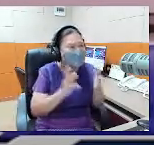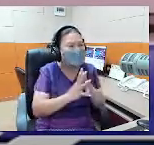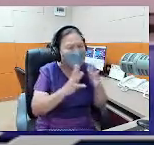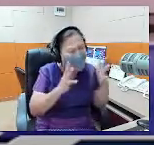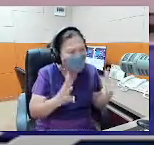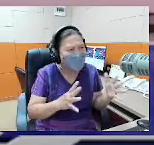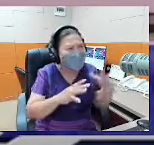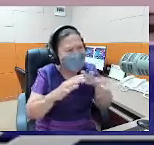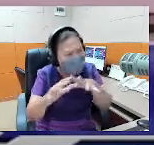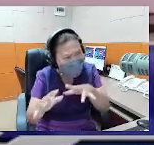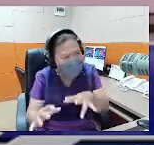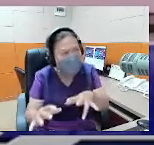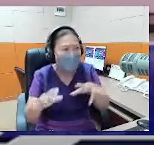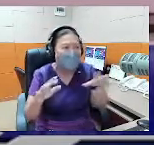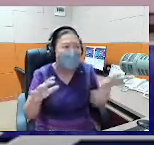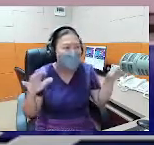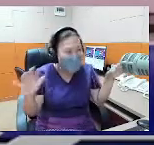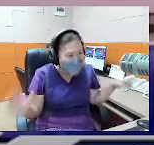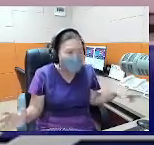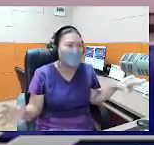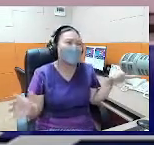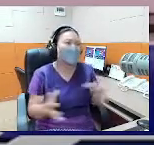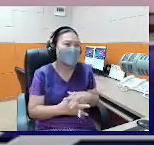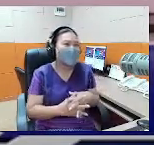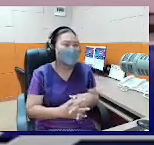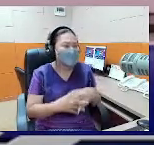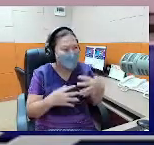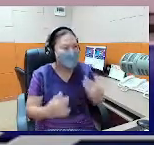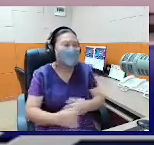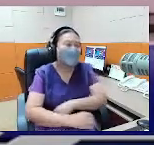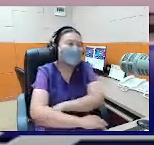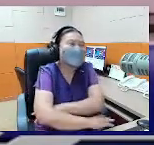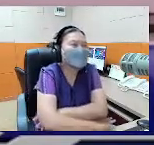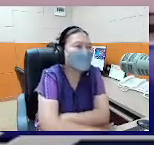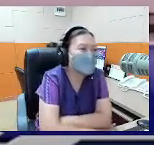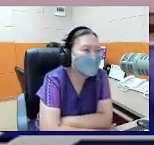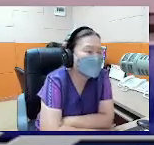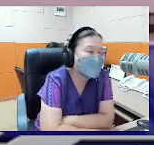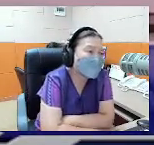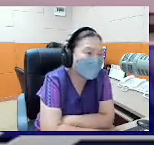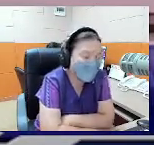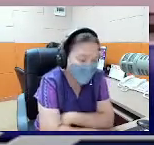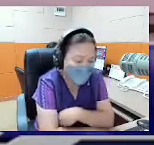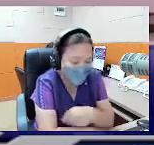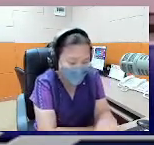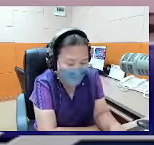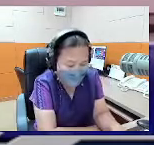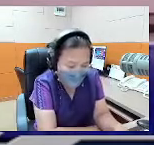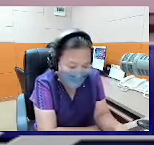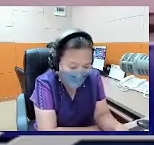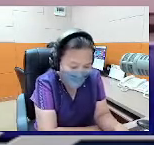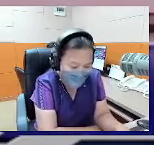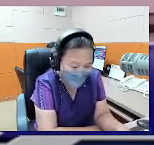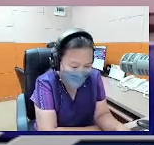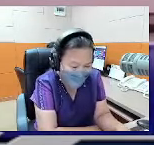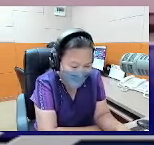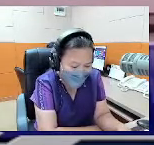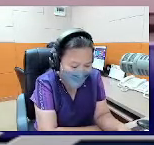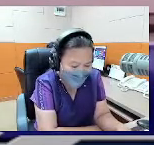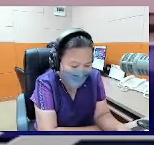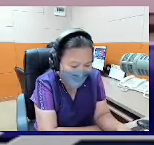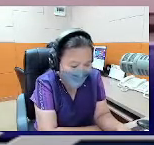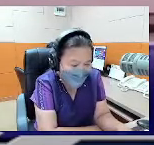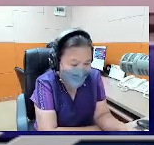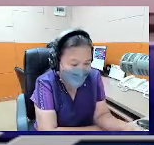ทีนี้หลักแล้วก็การประกอบอาหารฮาลาลล่ะคะมันเป็นยังไงคะอาจารย ์คือหลักการประกอบอาหารฮาลาลนะคะเขา